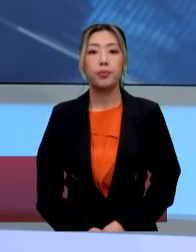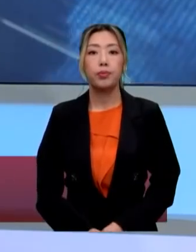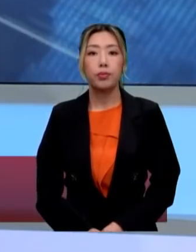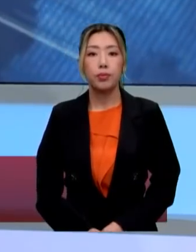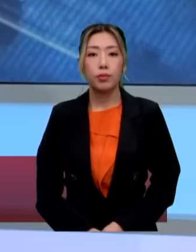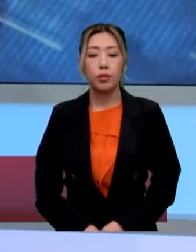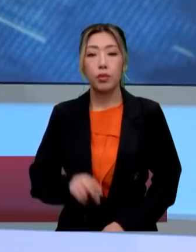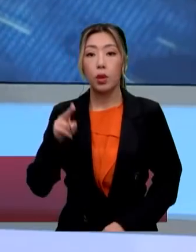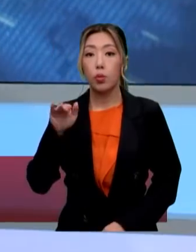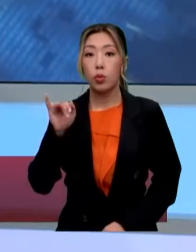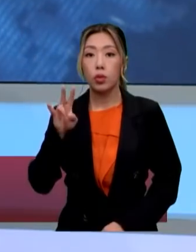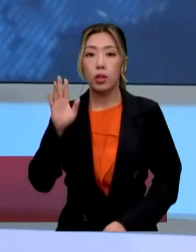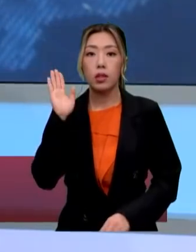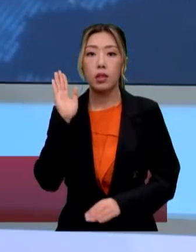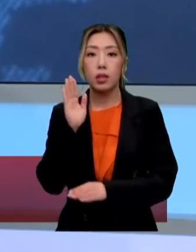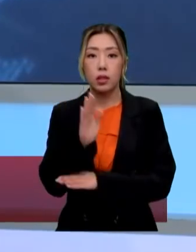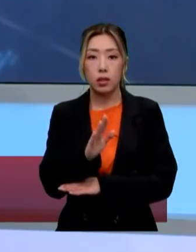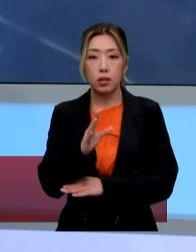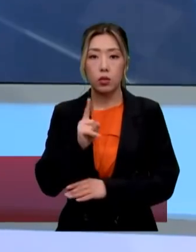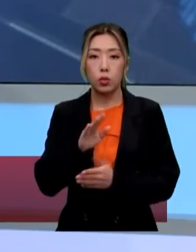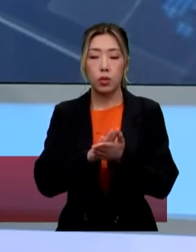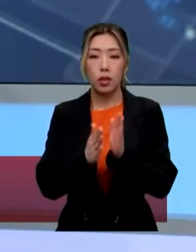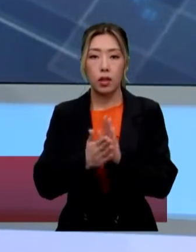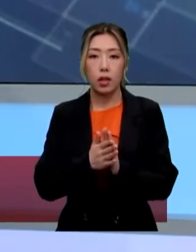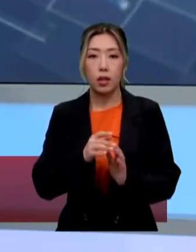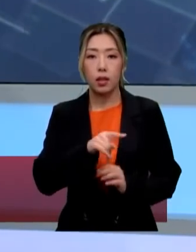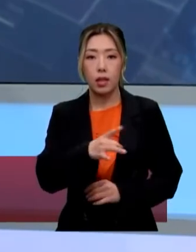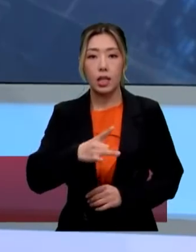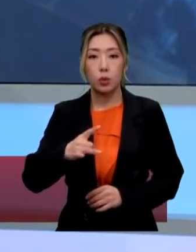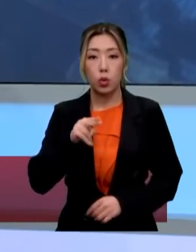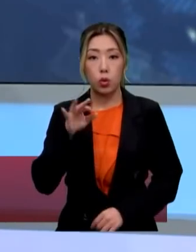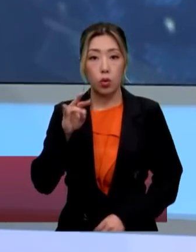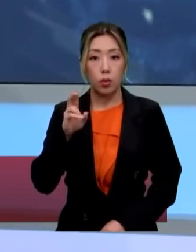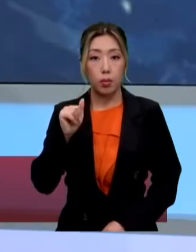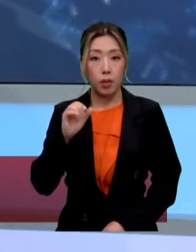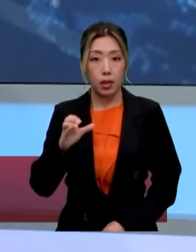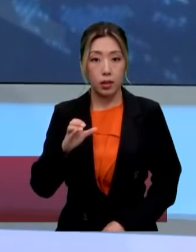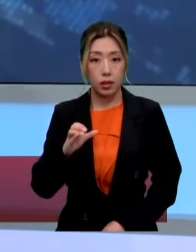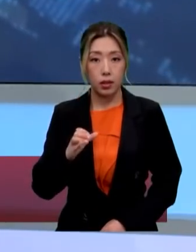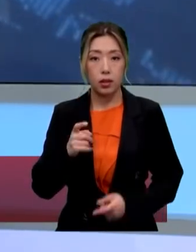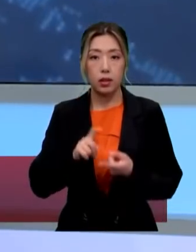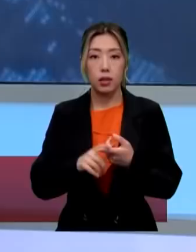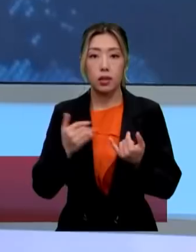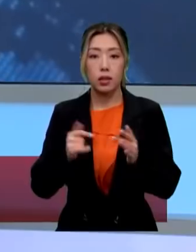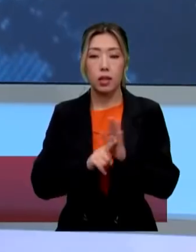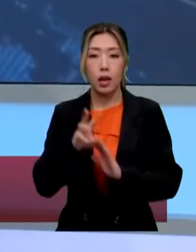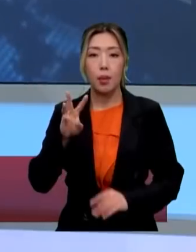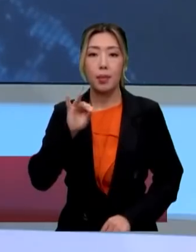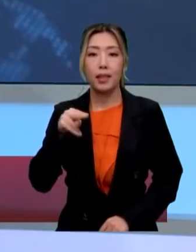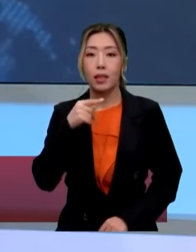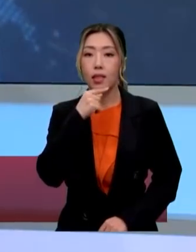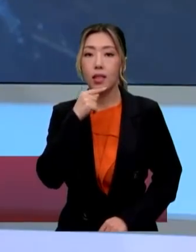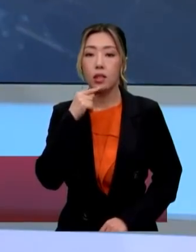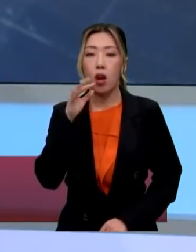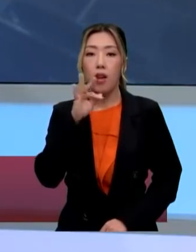Тем временем Путин распорядился установить дипломатические отношения с республиками Донбасса. Этим уже занимаются в МИД России.